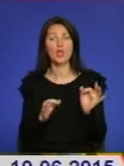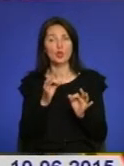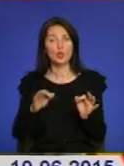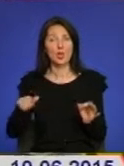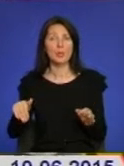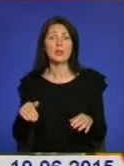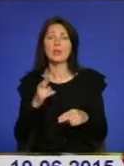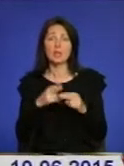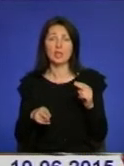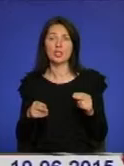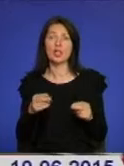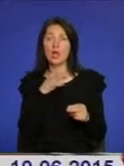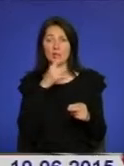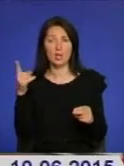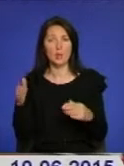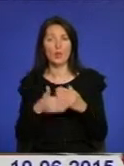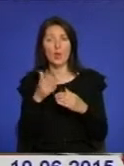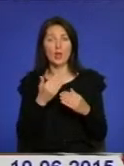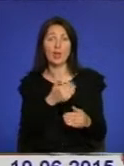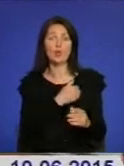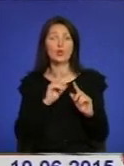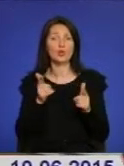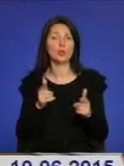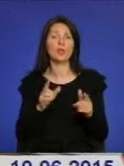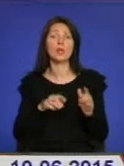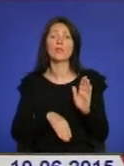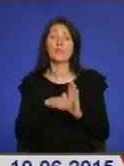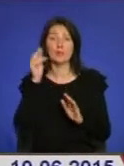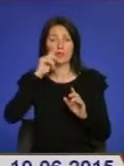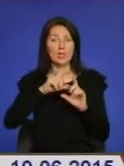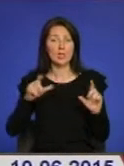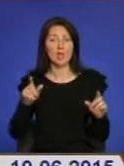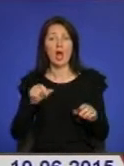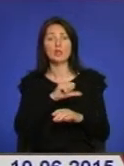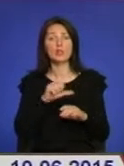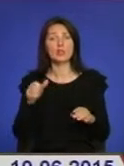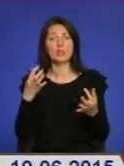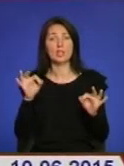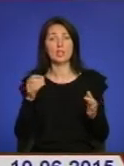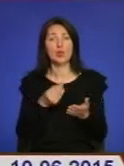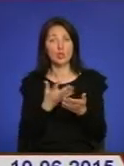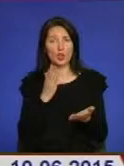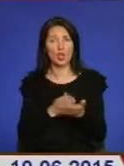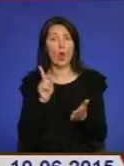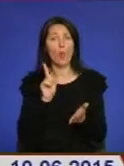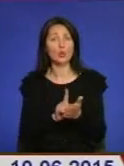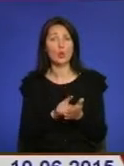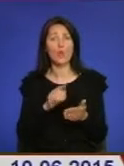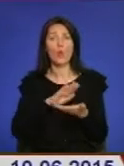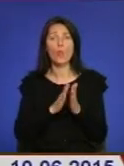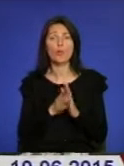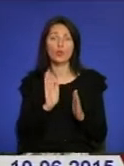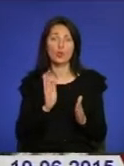бажають вступити до вищого навчального закладу. А зовнішнє незалежне оцінювання є обов'язковою умовою, щоб стати студентом в